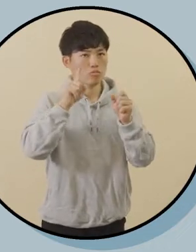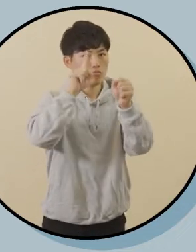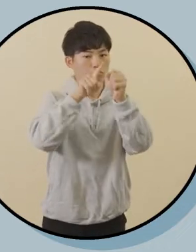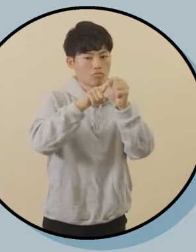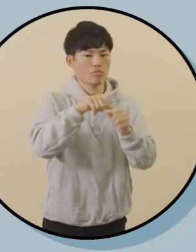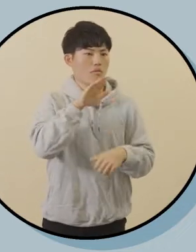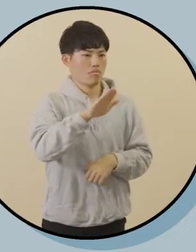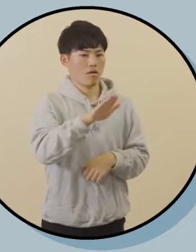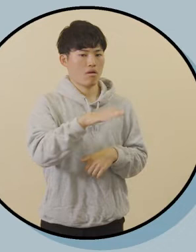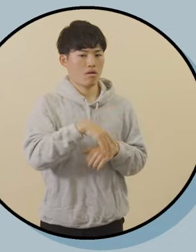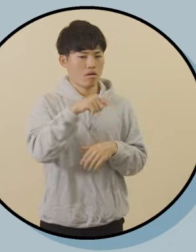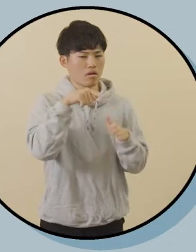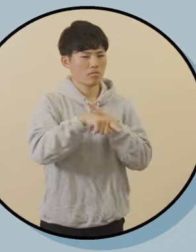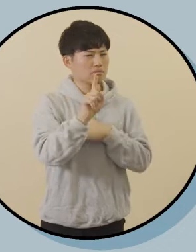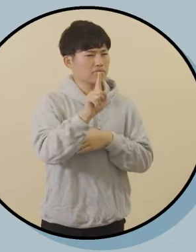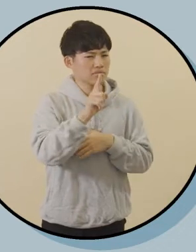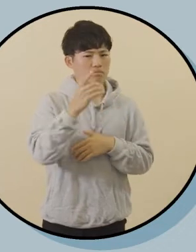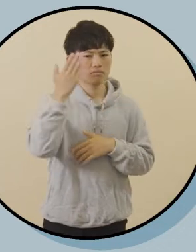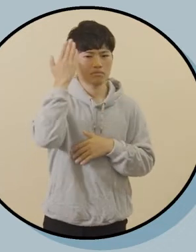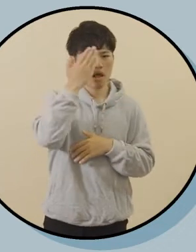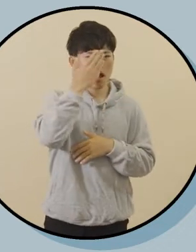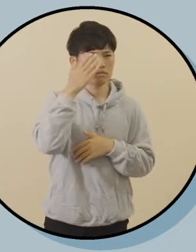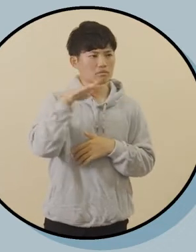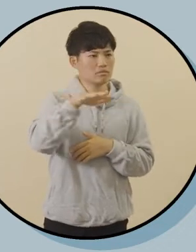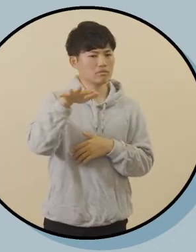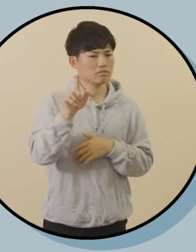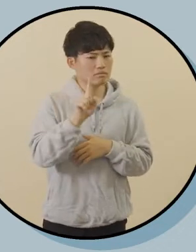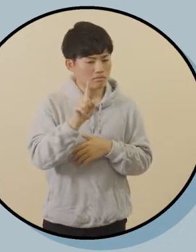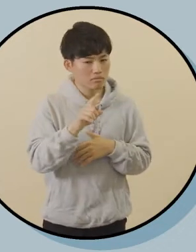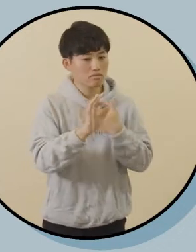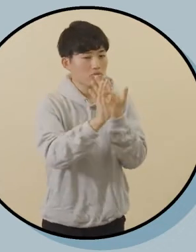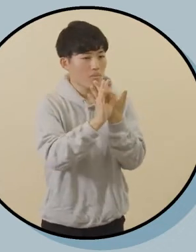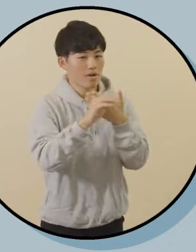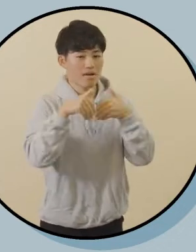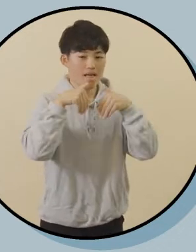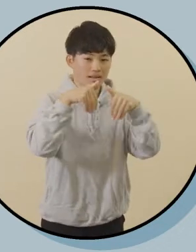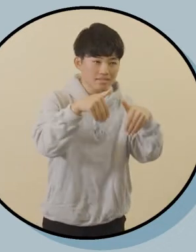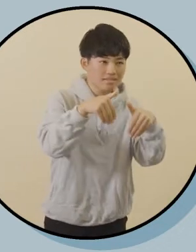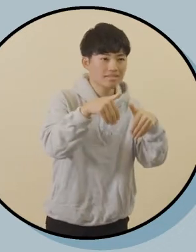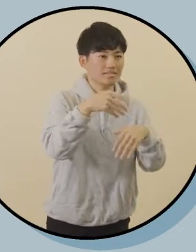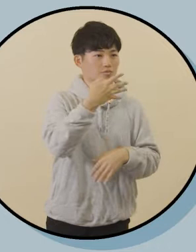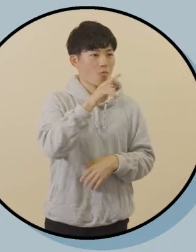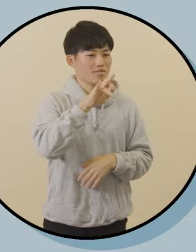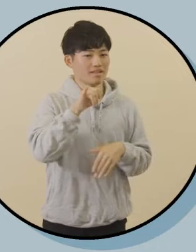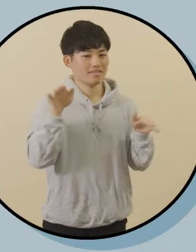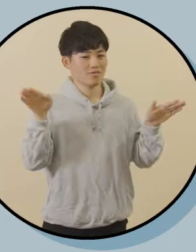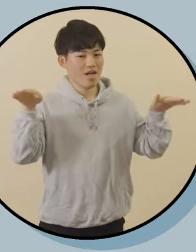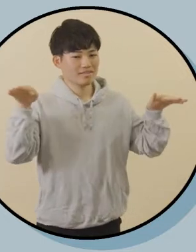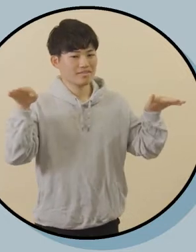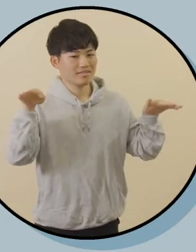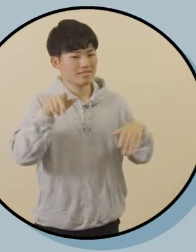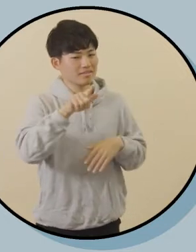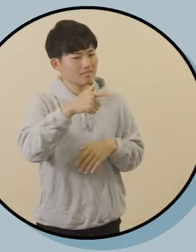うと、目に見えないものっていうと、なんか例えばこう、霊とか妖精とか、なんでしょうね。なんかこう、そういう